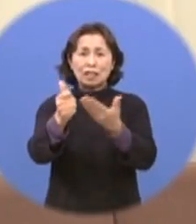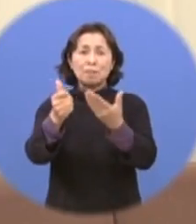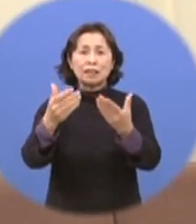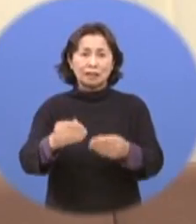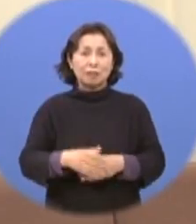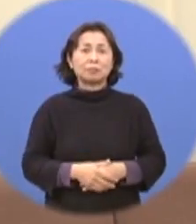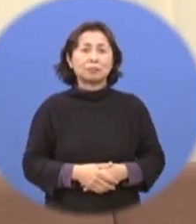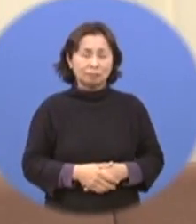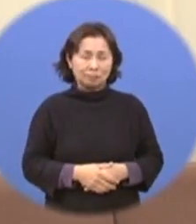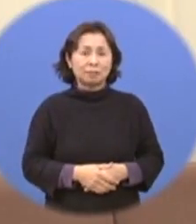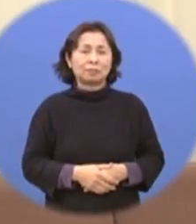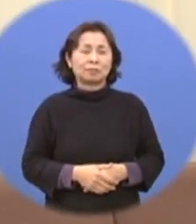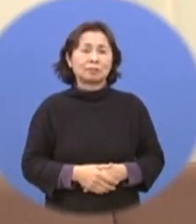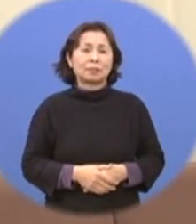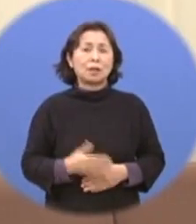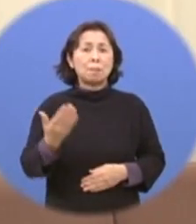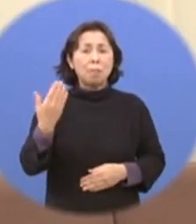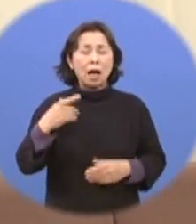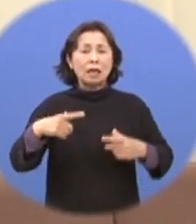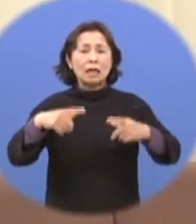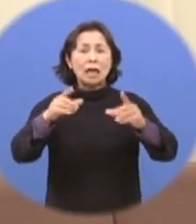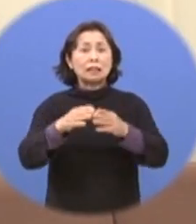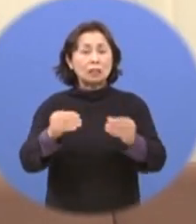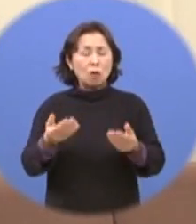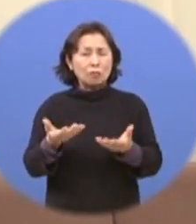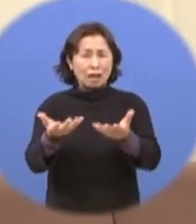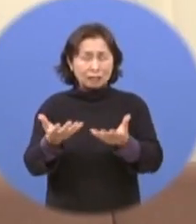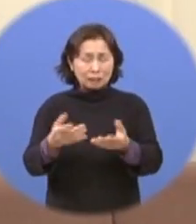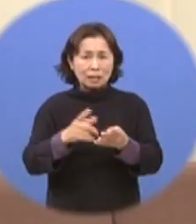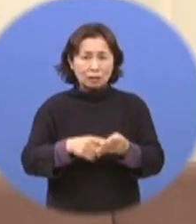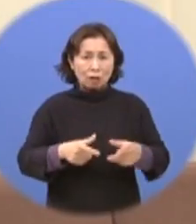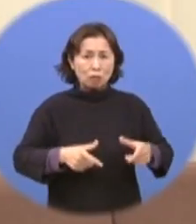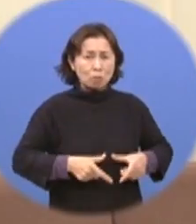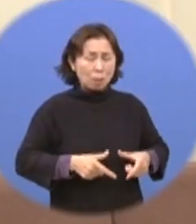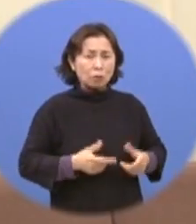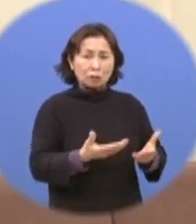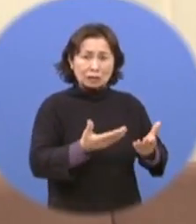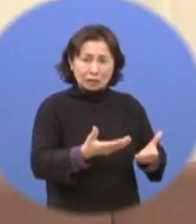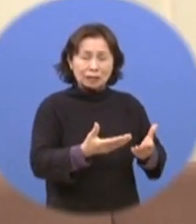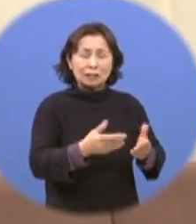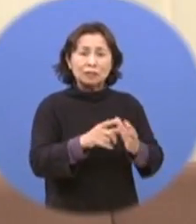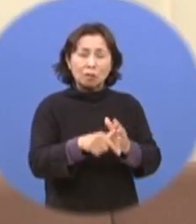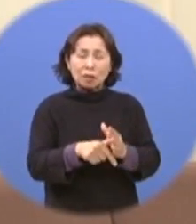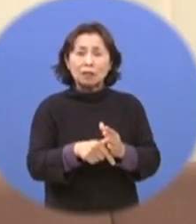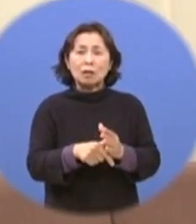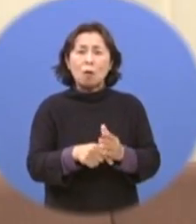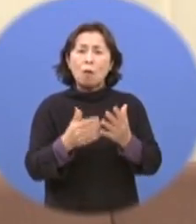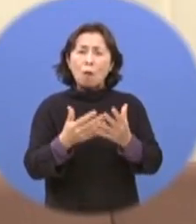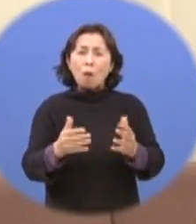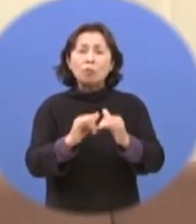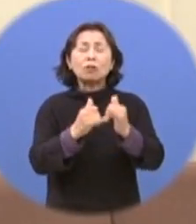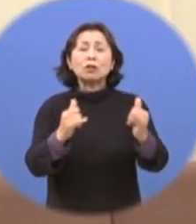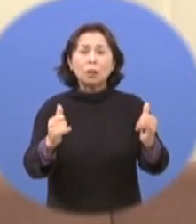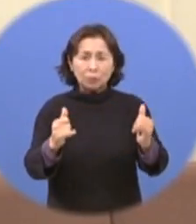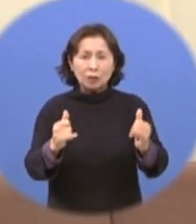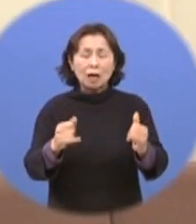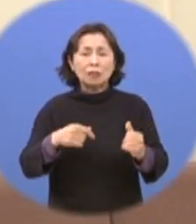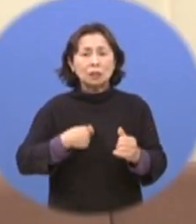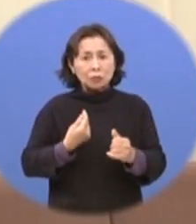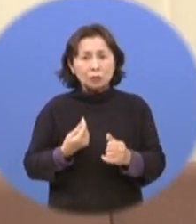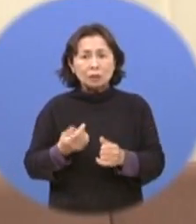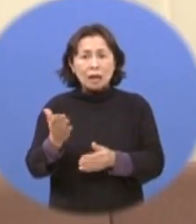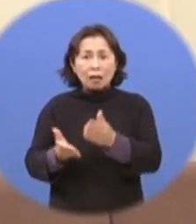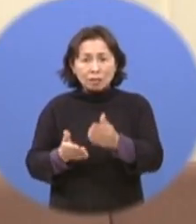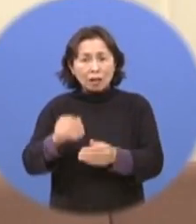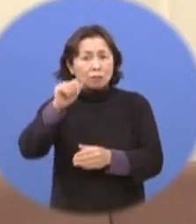先の東日本大震災や熊本自身において沢山の方々がペットを伴って非難されました